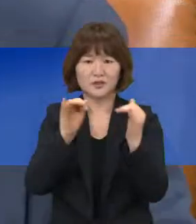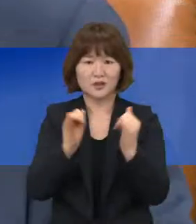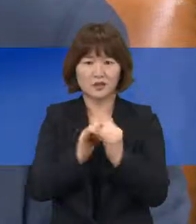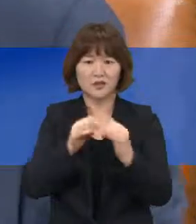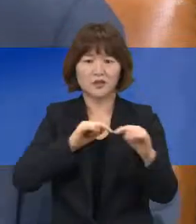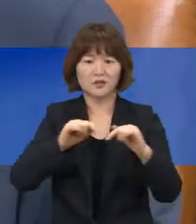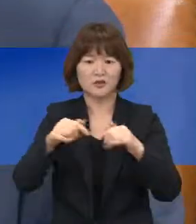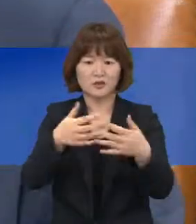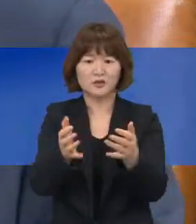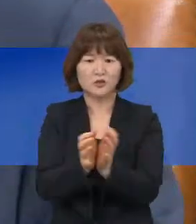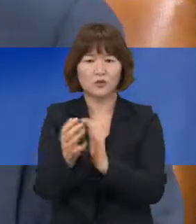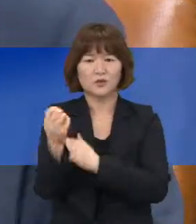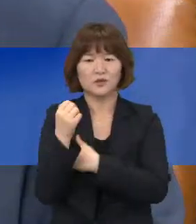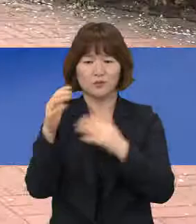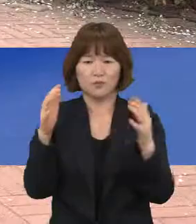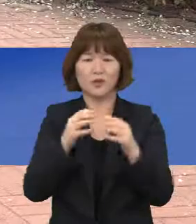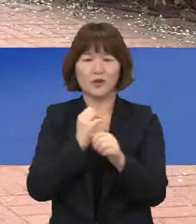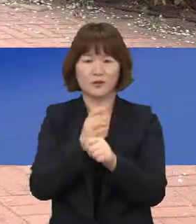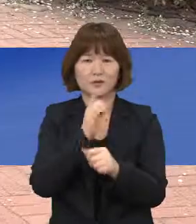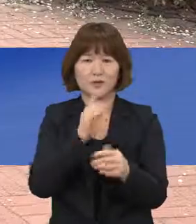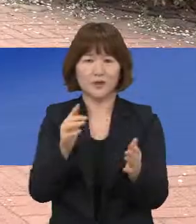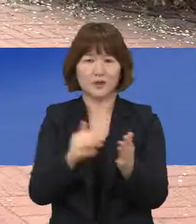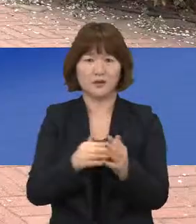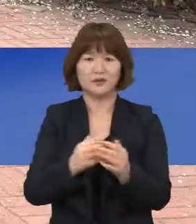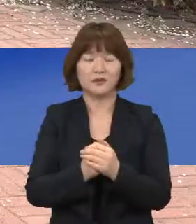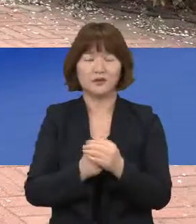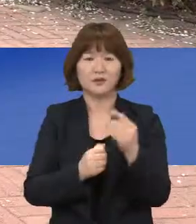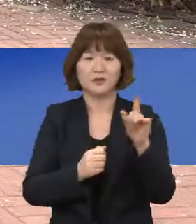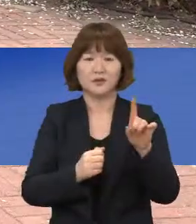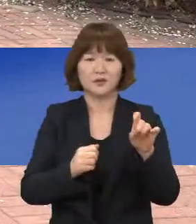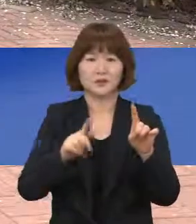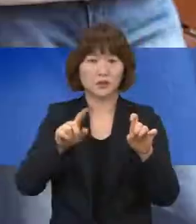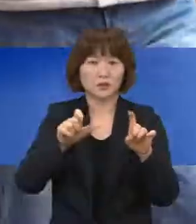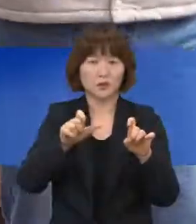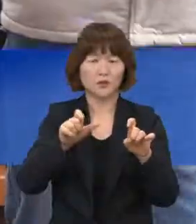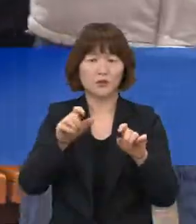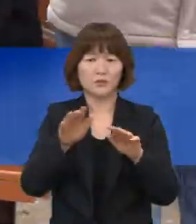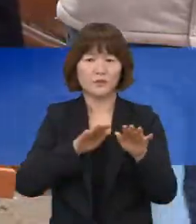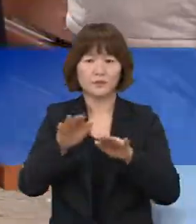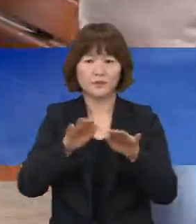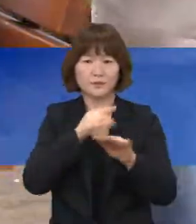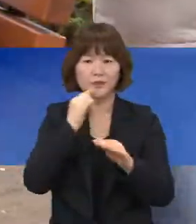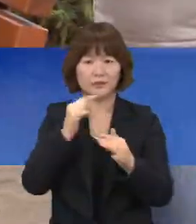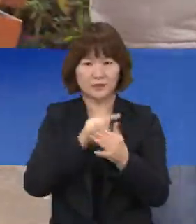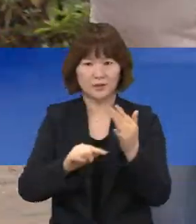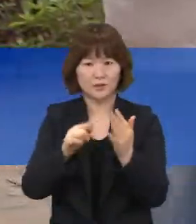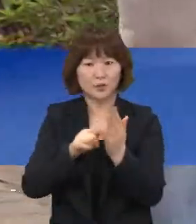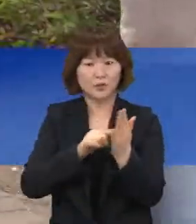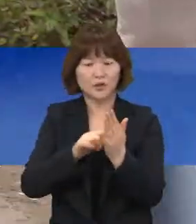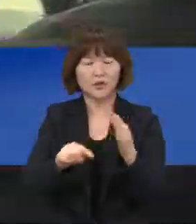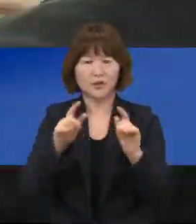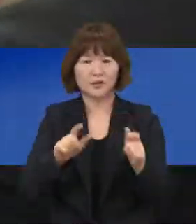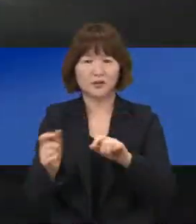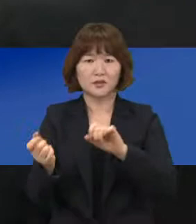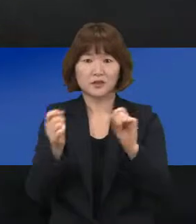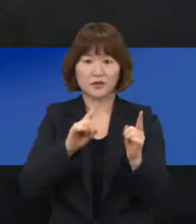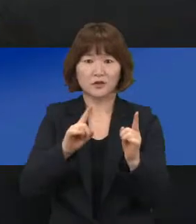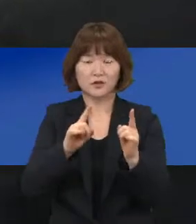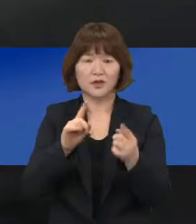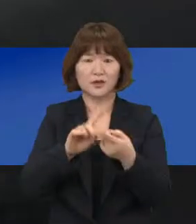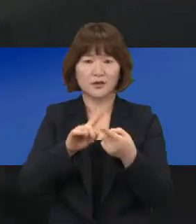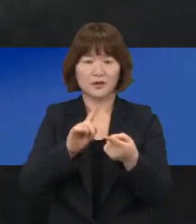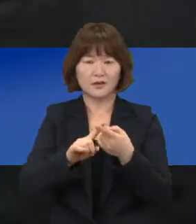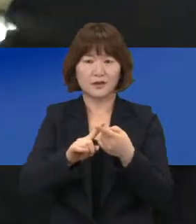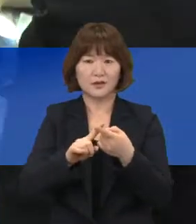힘을 모아야 한다 고 밝혔습니다 한편 112 로 포항 지진 피해 배상 및 지역 재건 특별법 제정에 관한 청와대